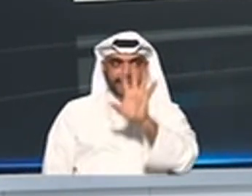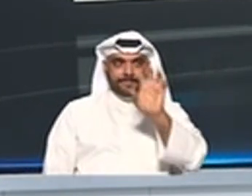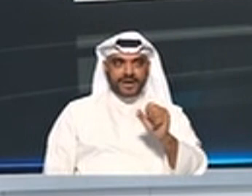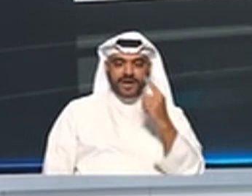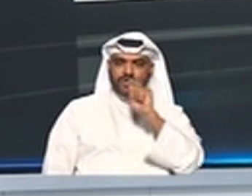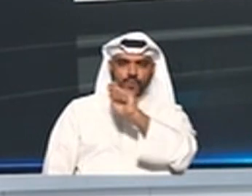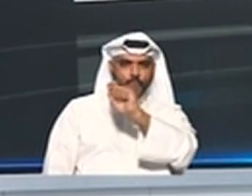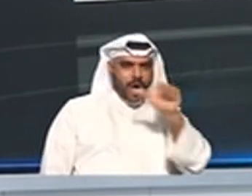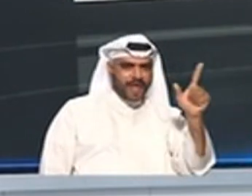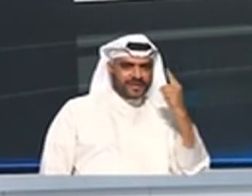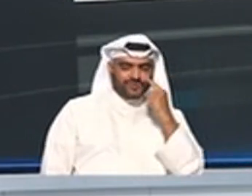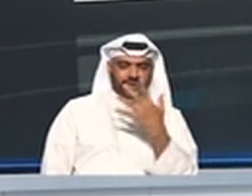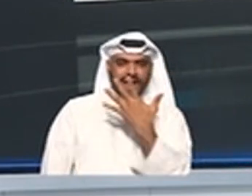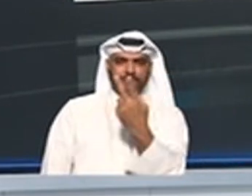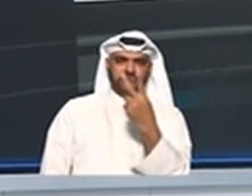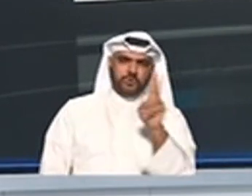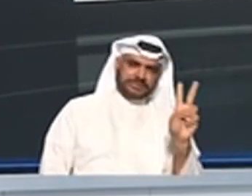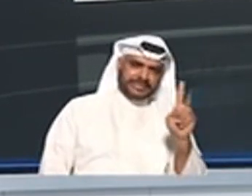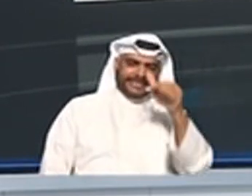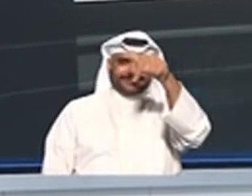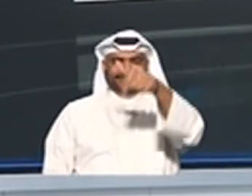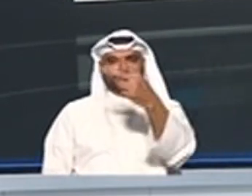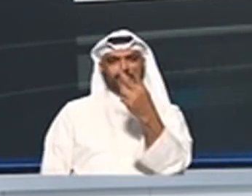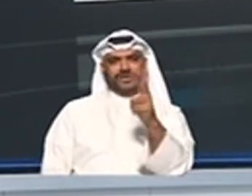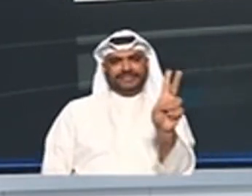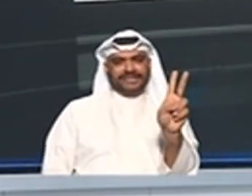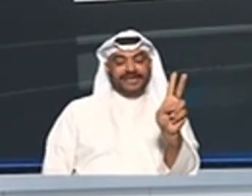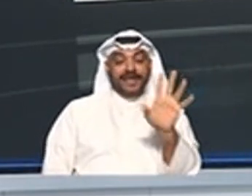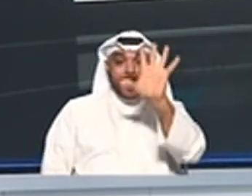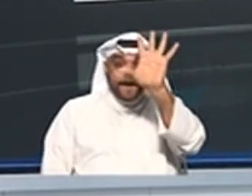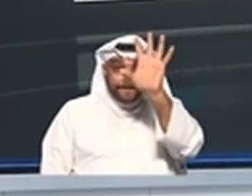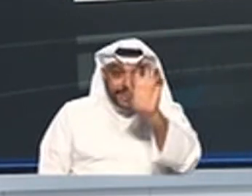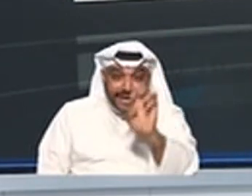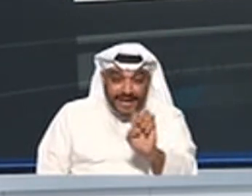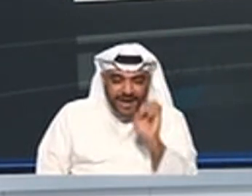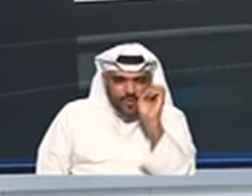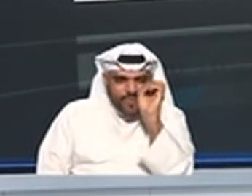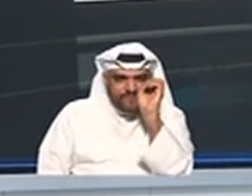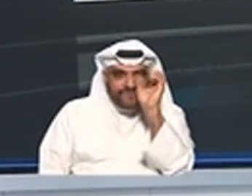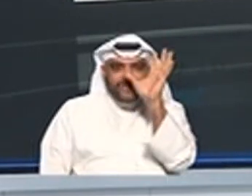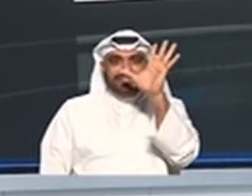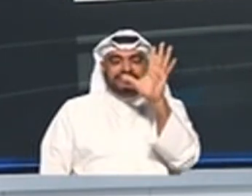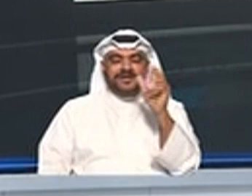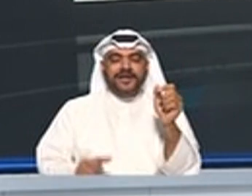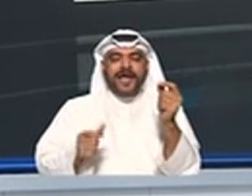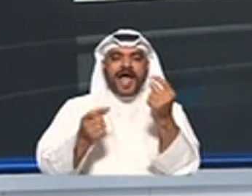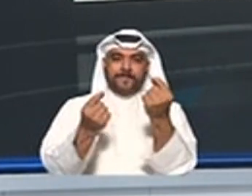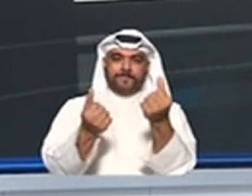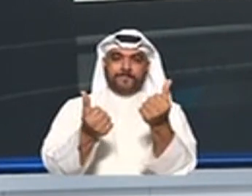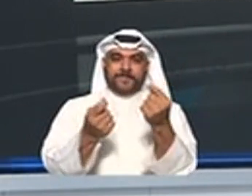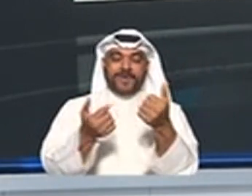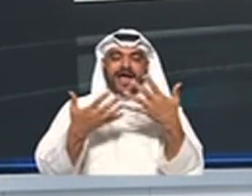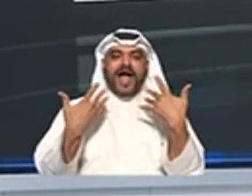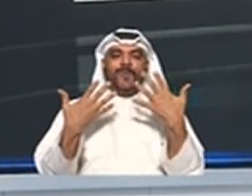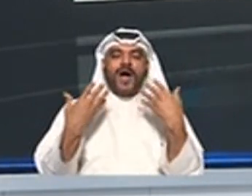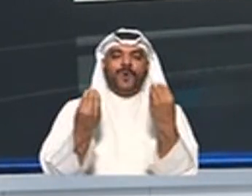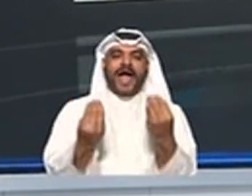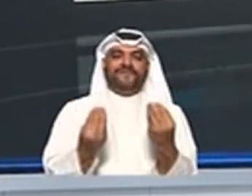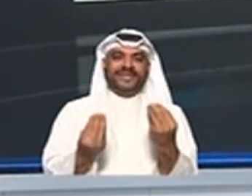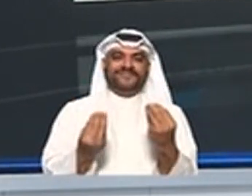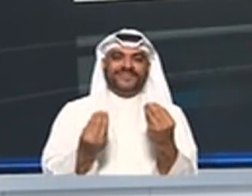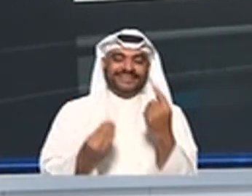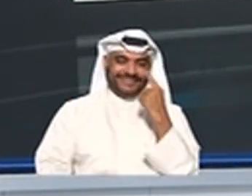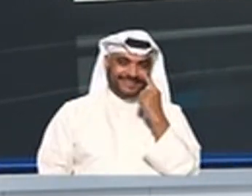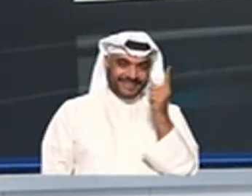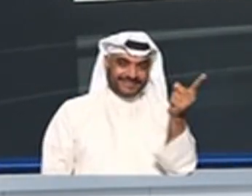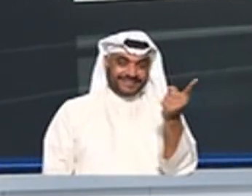راح يكون ملحوظ إلا في الفترات المتأخرة من الليل والفجر تزامنا مع موسم السهيل. باكر بإذن الله رياح شمالية غربية خفيفة إلى معتدلة